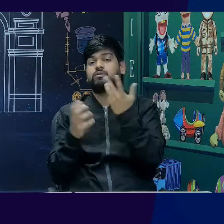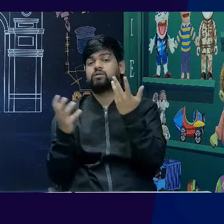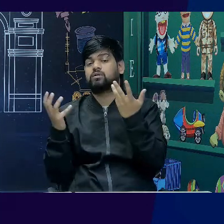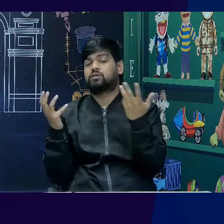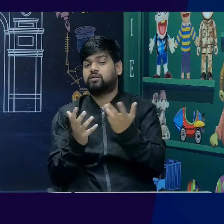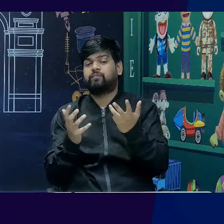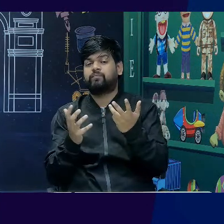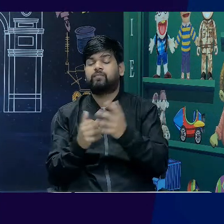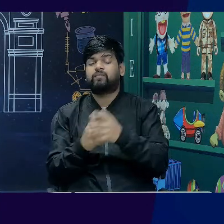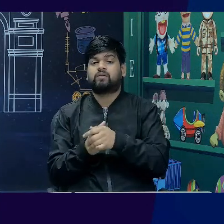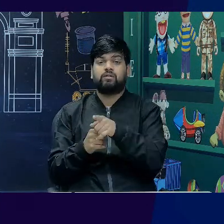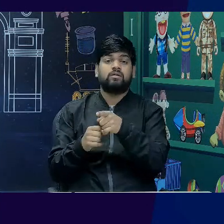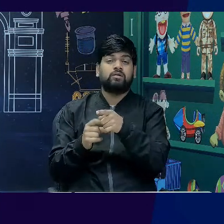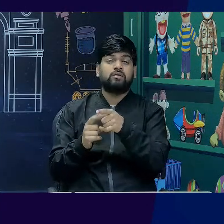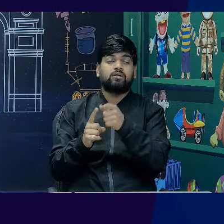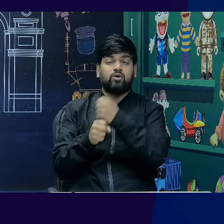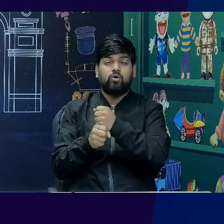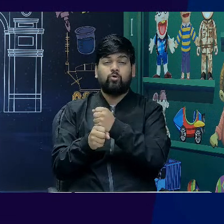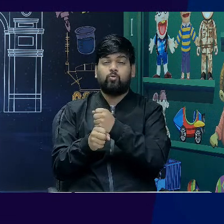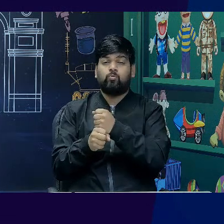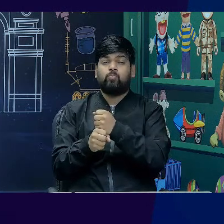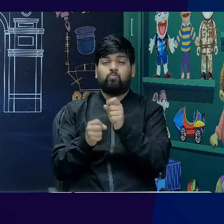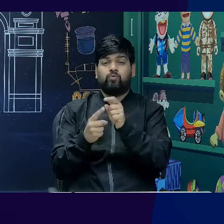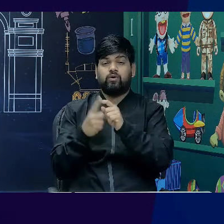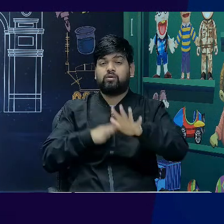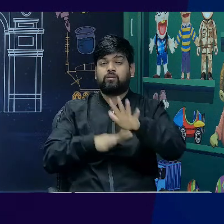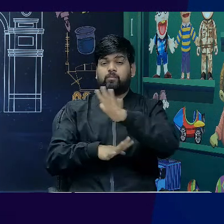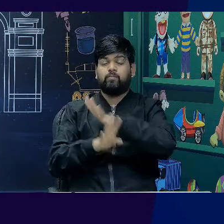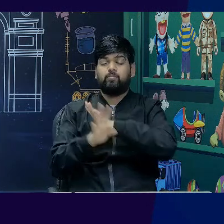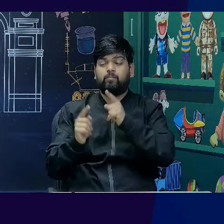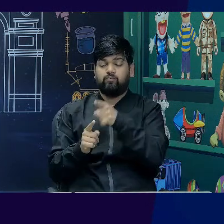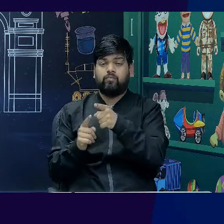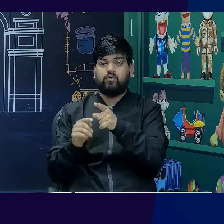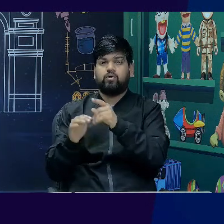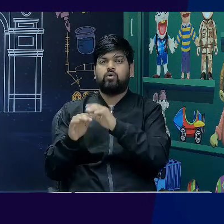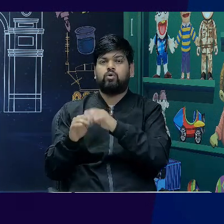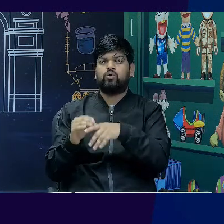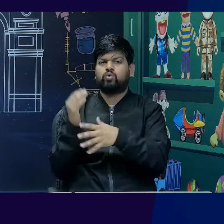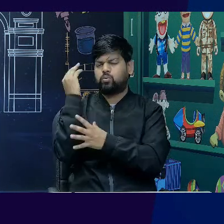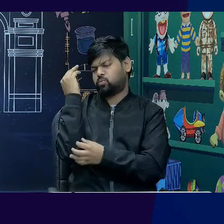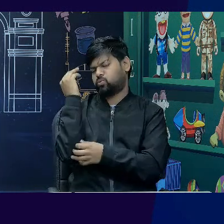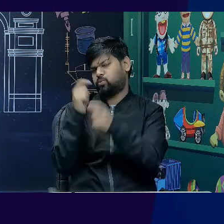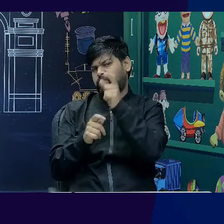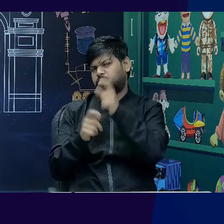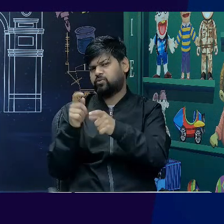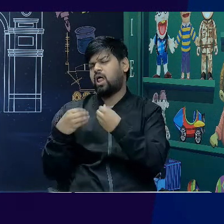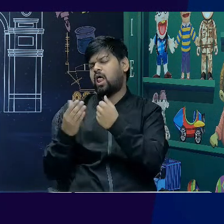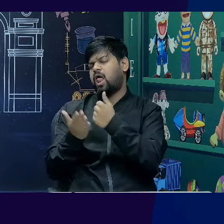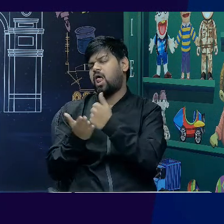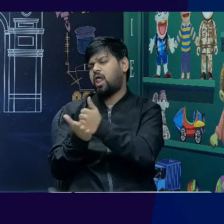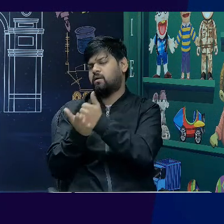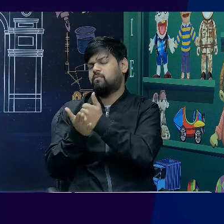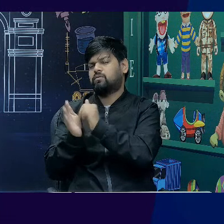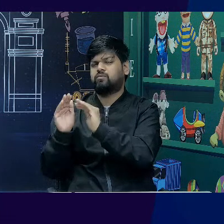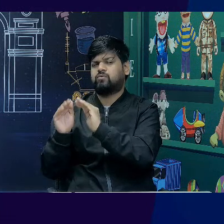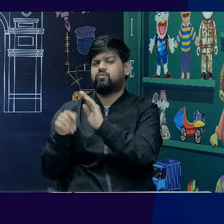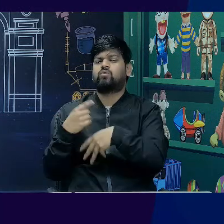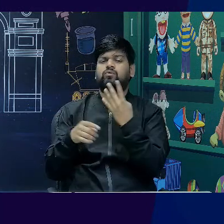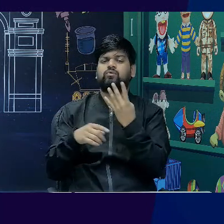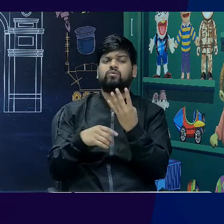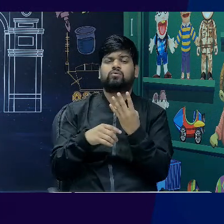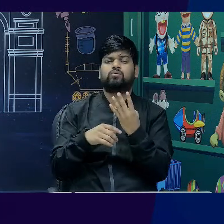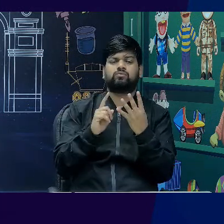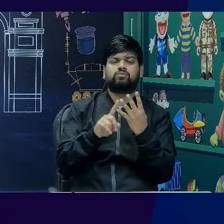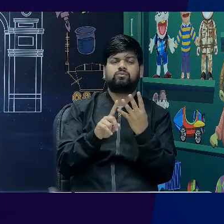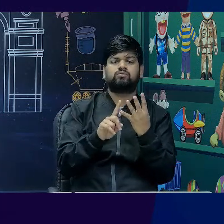economic stability. That means government is aiming that there will be no inflation. That is, aggregate demand हमारी aggregate supply